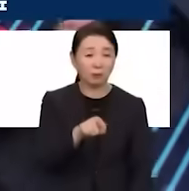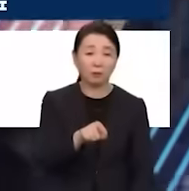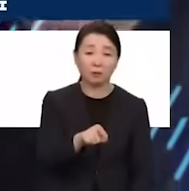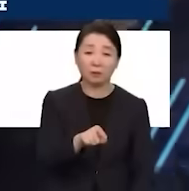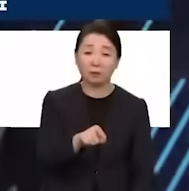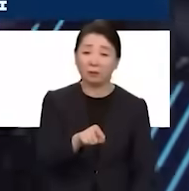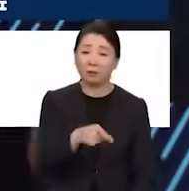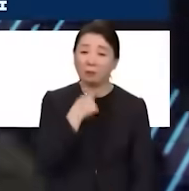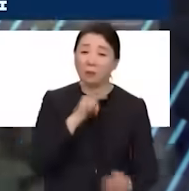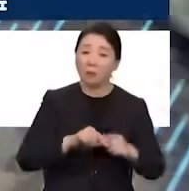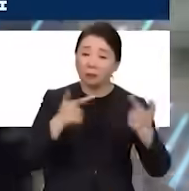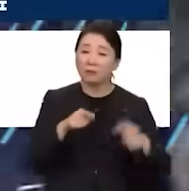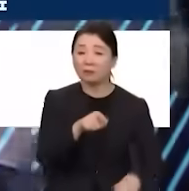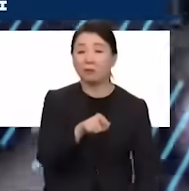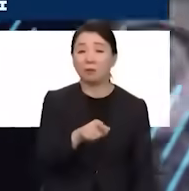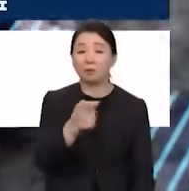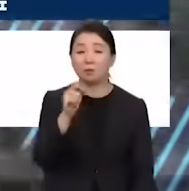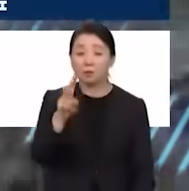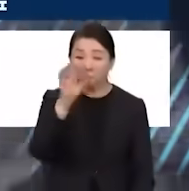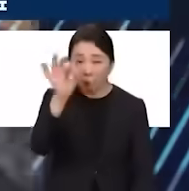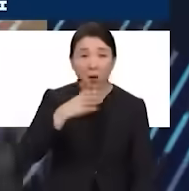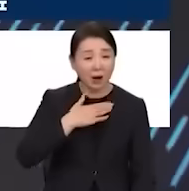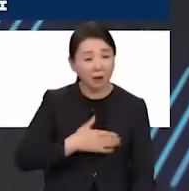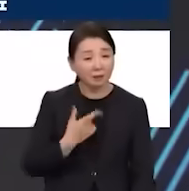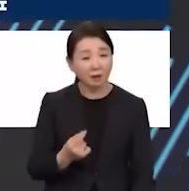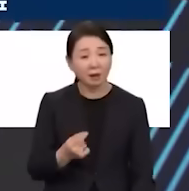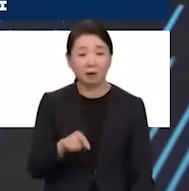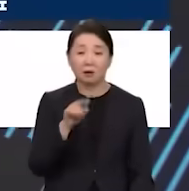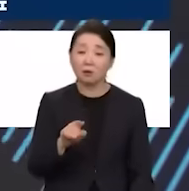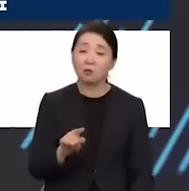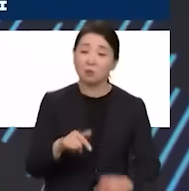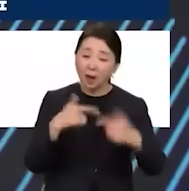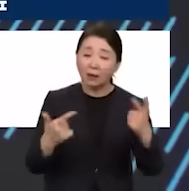알았다. 그거는 저는 좀 아니라고 보고 그렇지 그거는